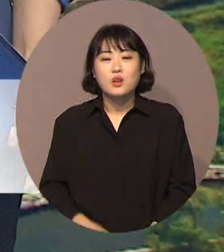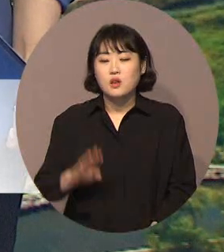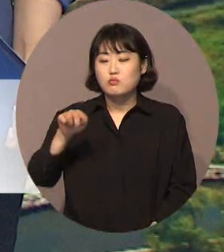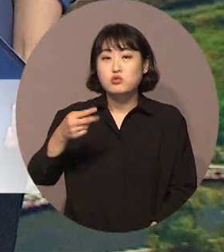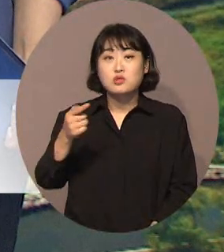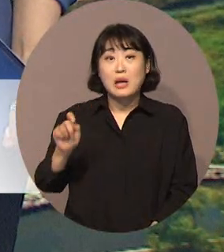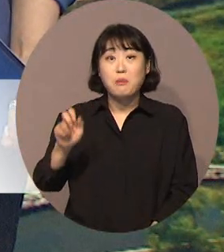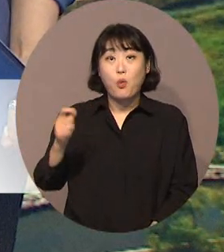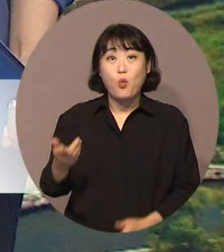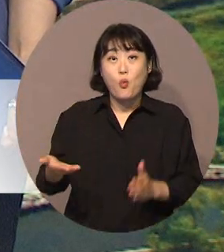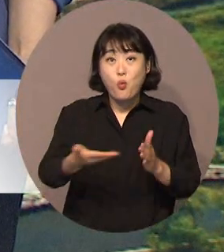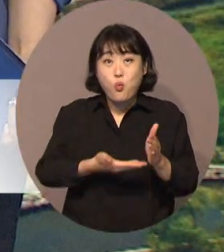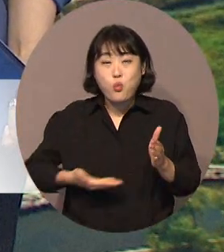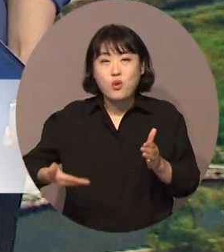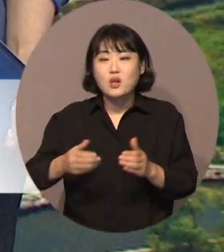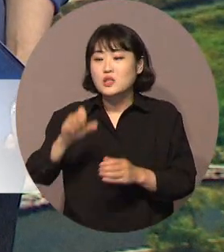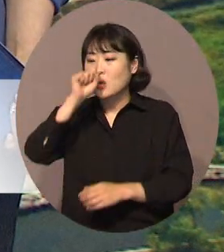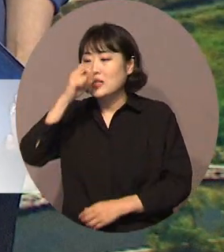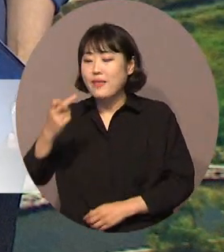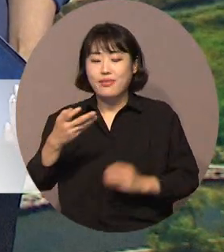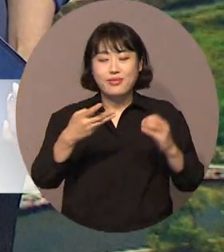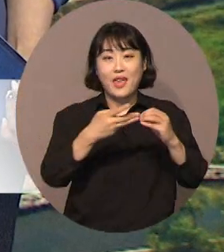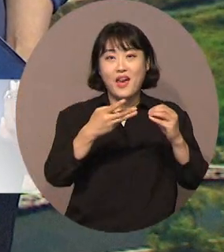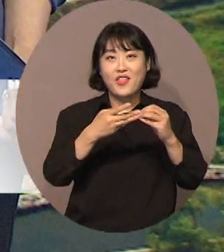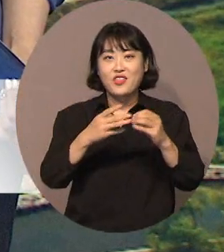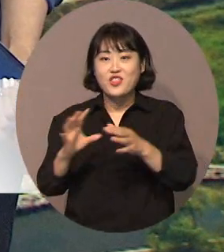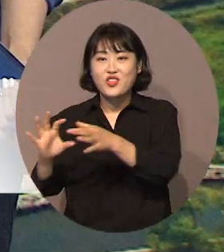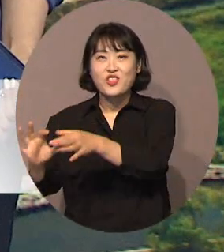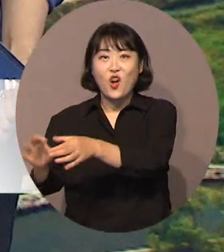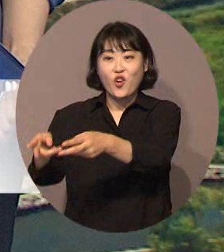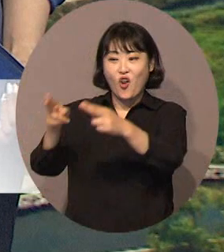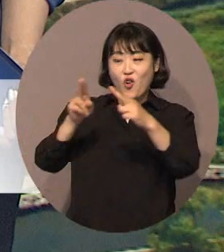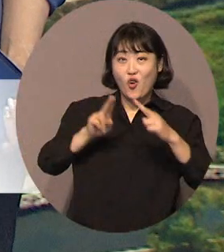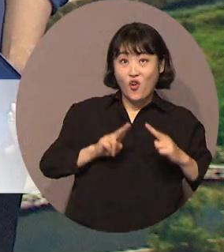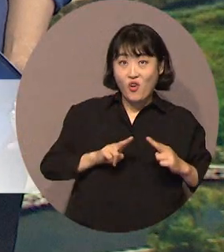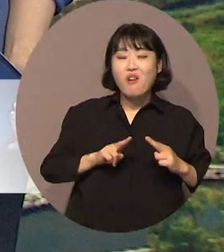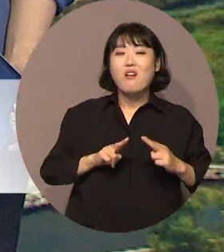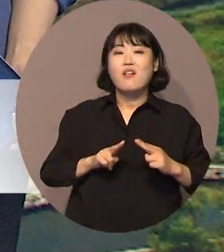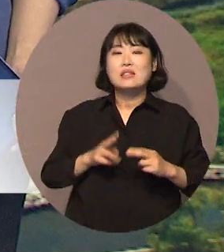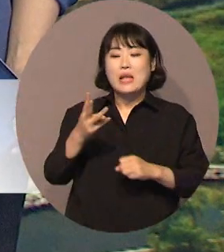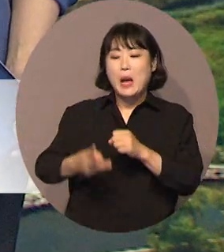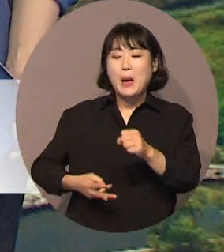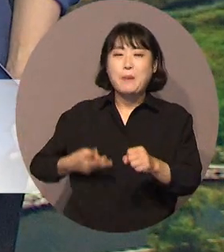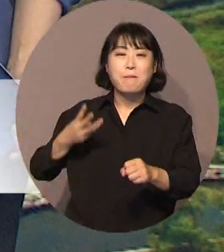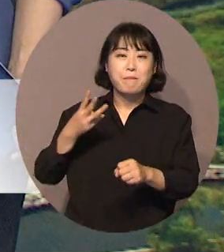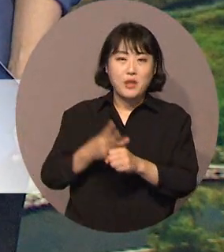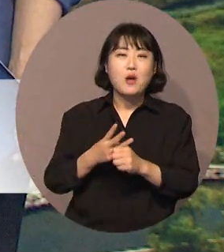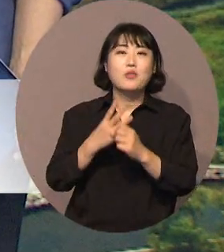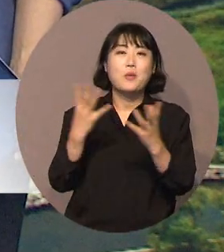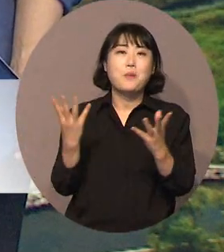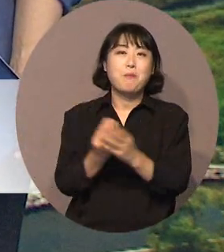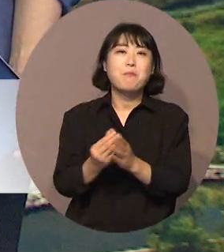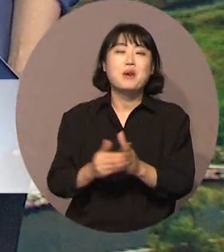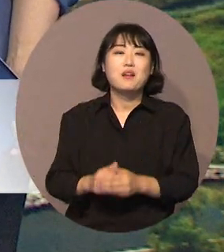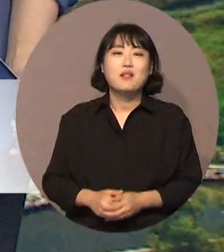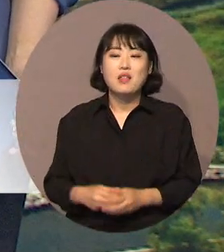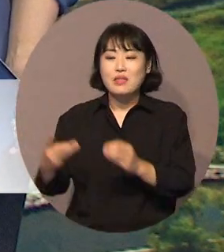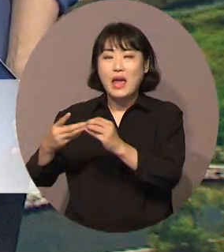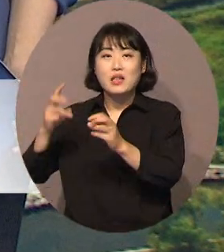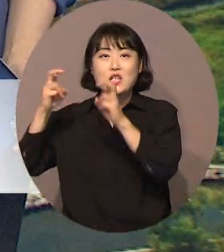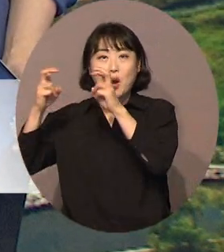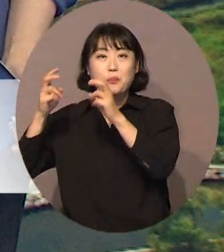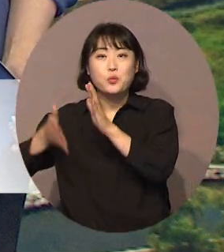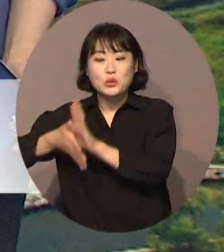가로질러 서산과 태안을 연결하는 도로가 착공 3년 만에 완공이 됐습니다 이로써 태양